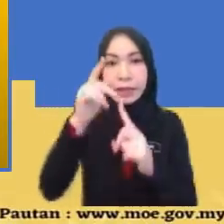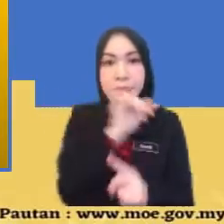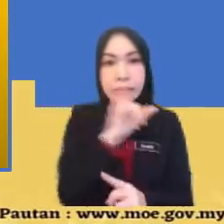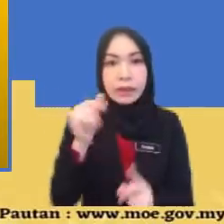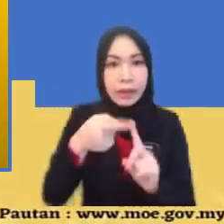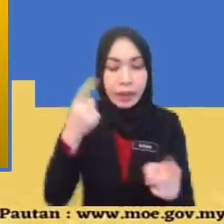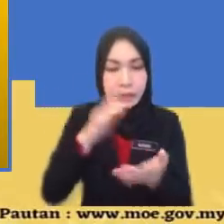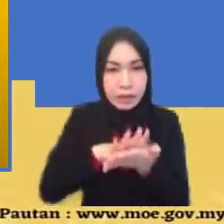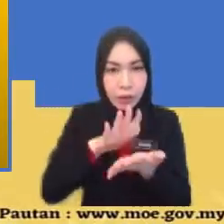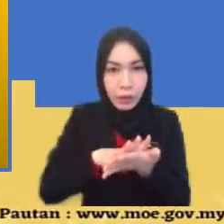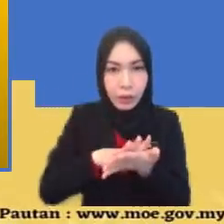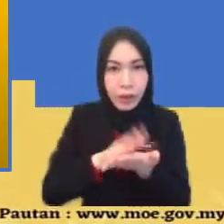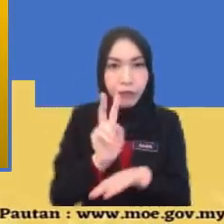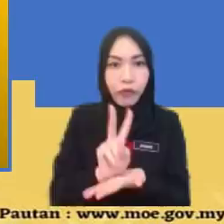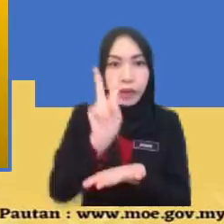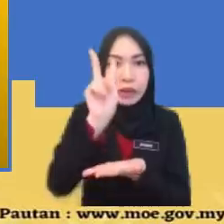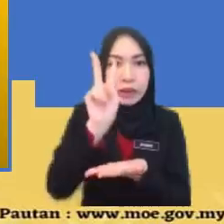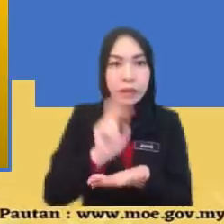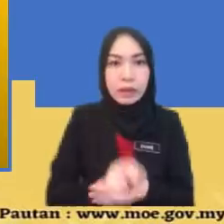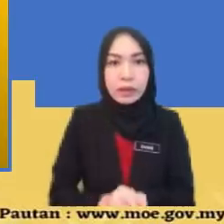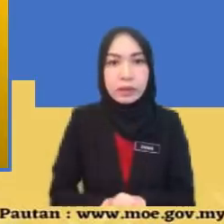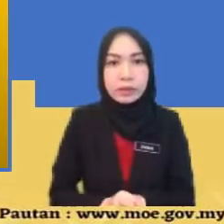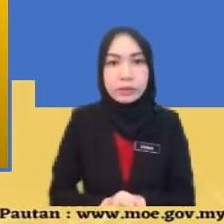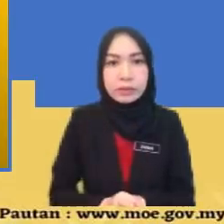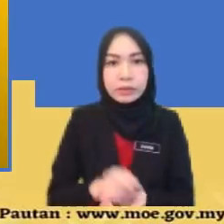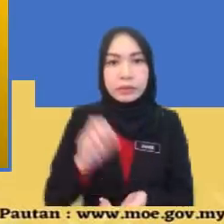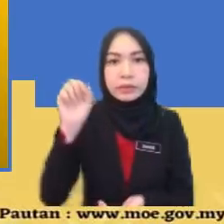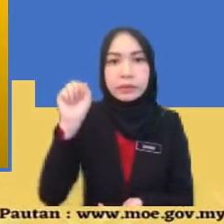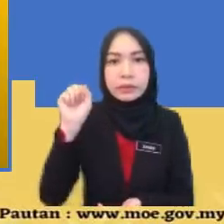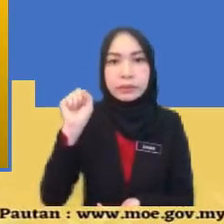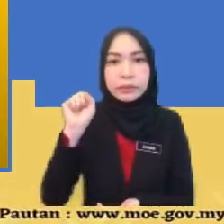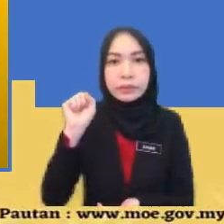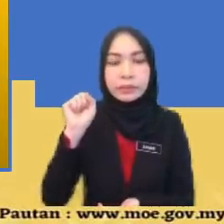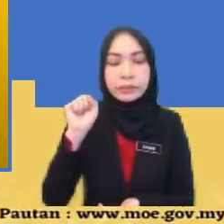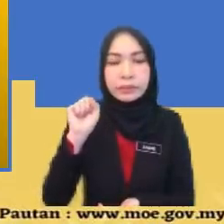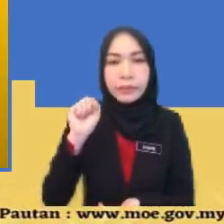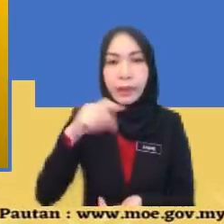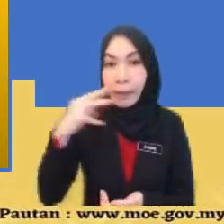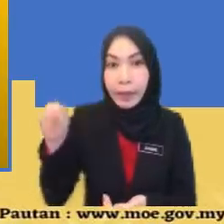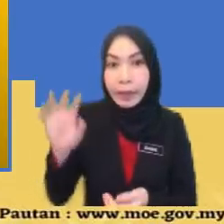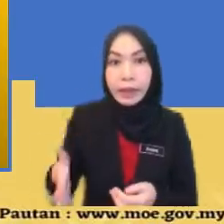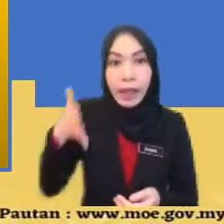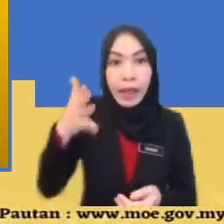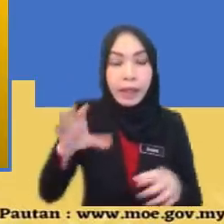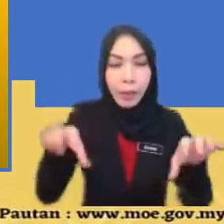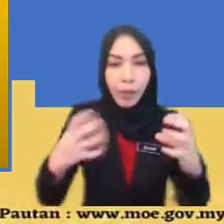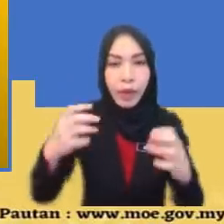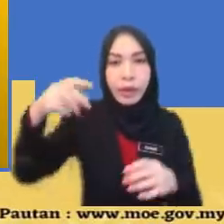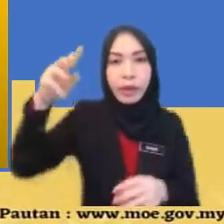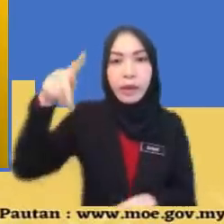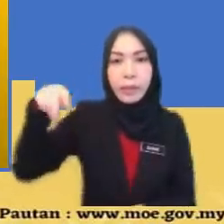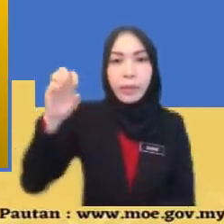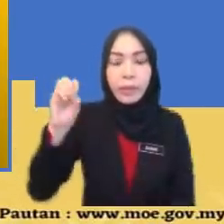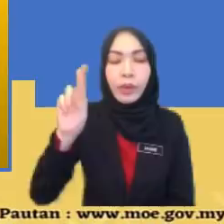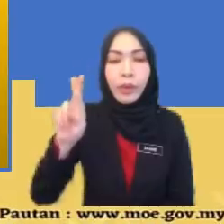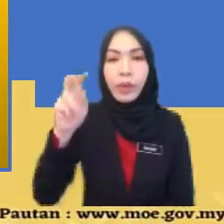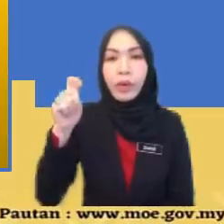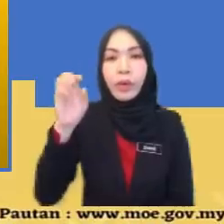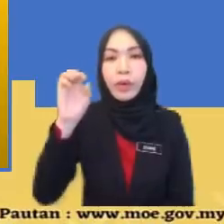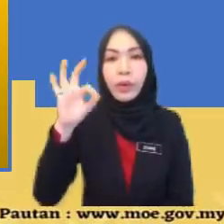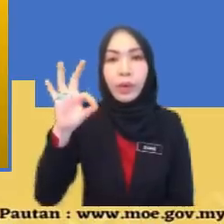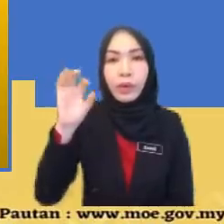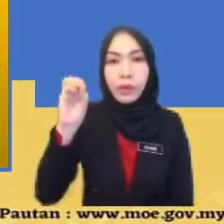Menengah khas sebagai nelayan atau emp3e ini akan mengemas gini kan 02.00 SGM 2001